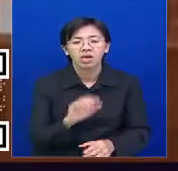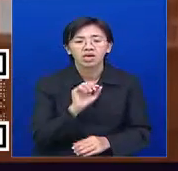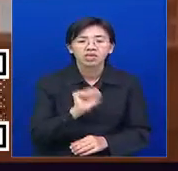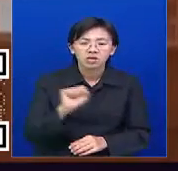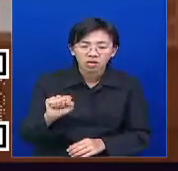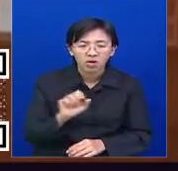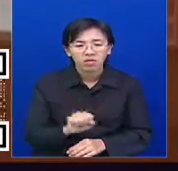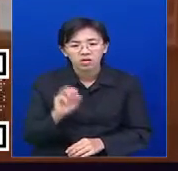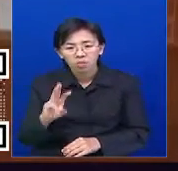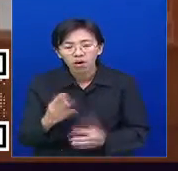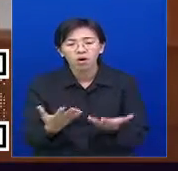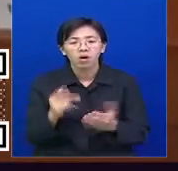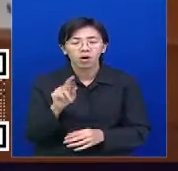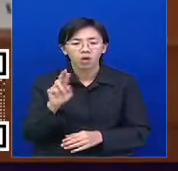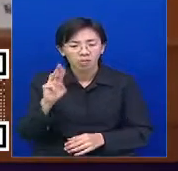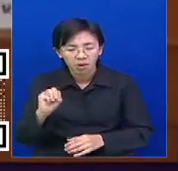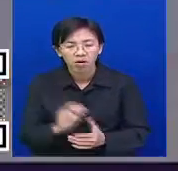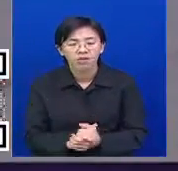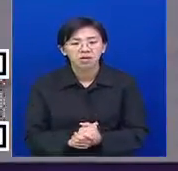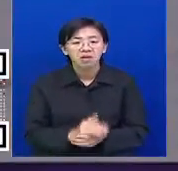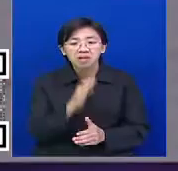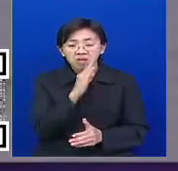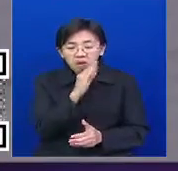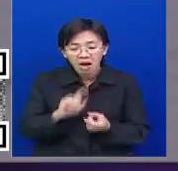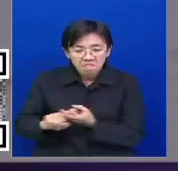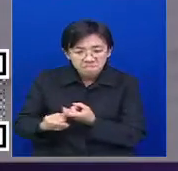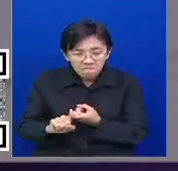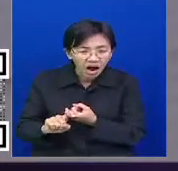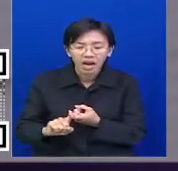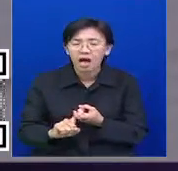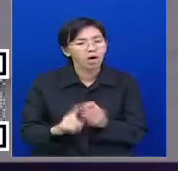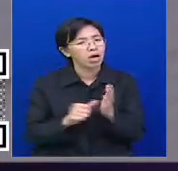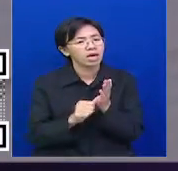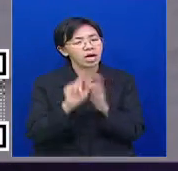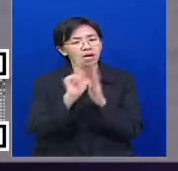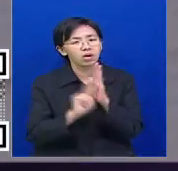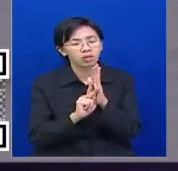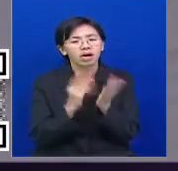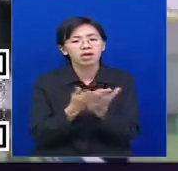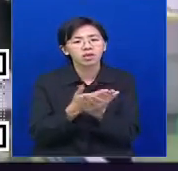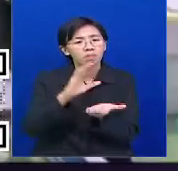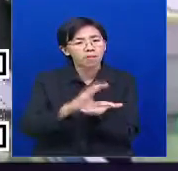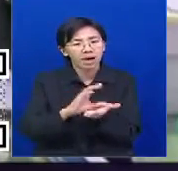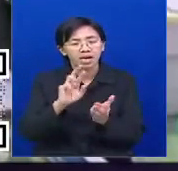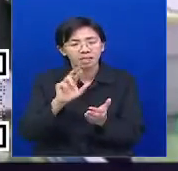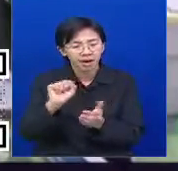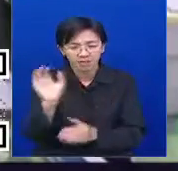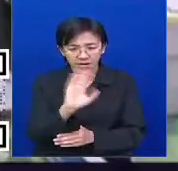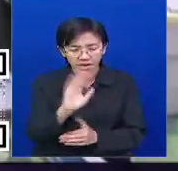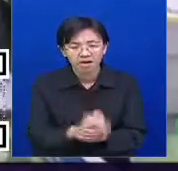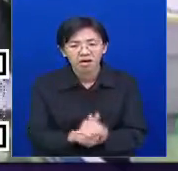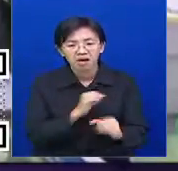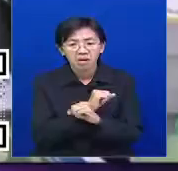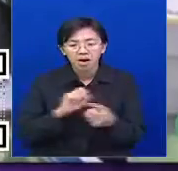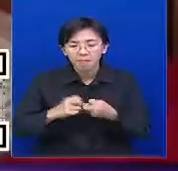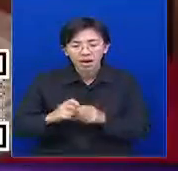ว.คณะรัฐมนตรีห้ามมีส่วนได้เสียในการแปรยติงบประมาณในสภารวมถึงป้องกันเรื่องผลประโยชน์ขัดกัน